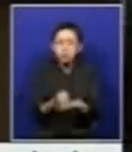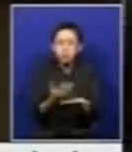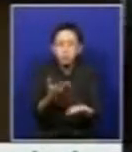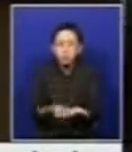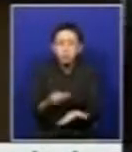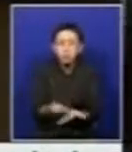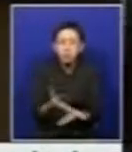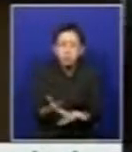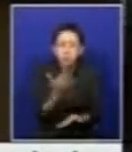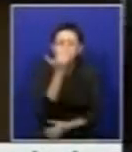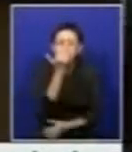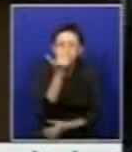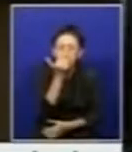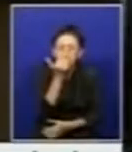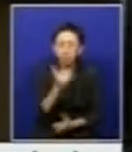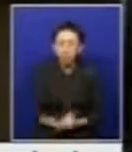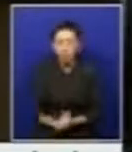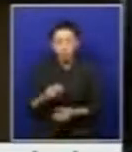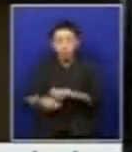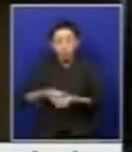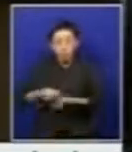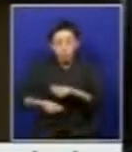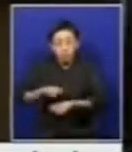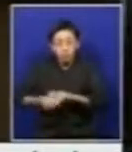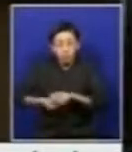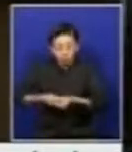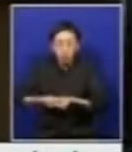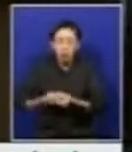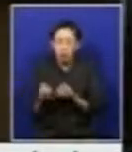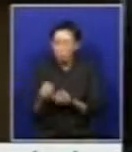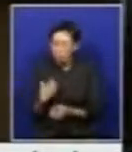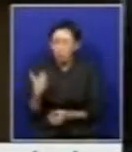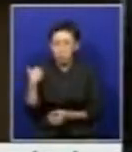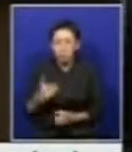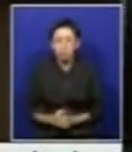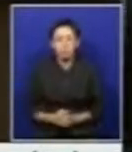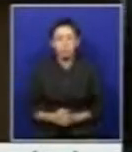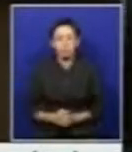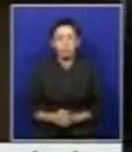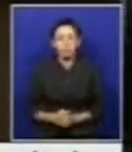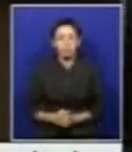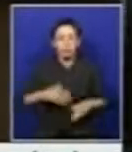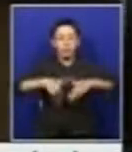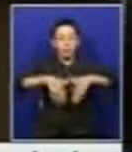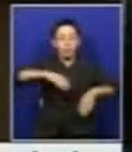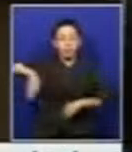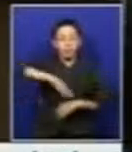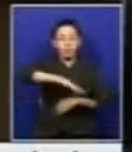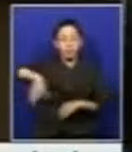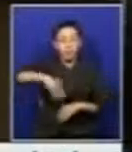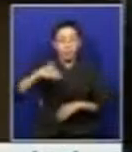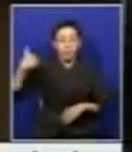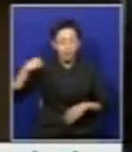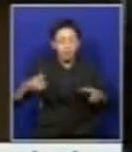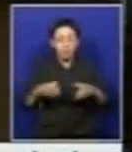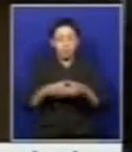เยอะครับท่านท่านครับพ่อค้าแม่ขายและที่สำคัญครับนอกจากกลุ่มที่เป็นภาคประชาชนทั่วไปแล้วเนี่ยยังมีกลุ่มผู้ประกอบ